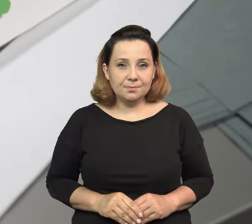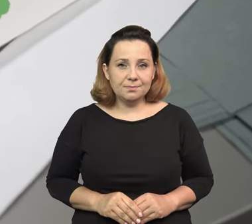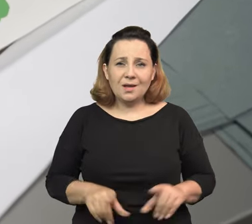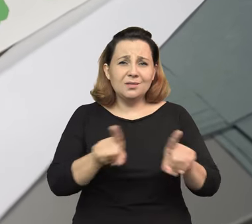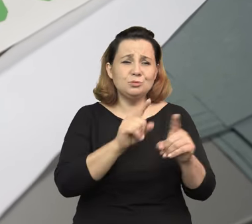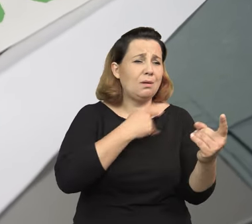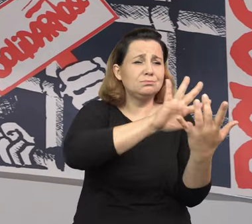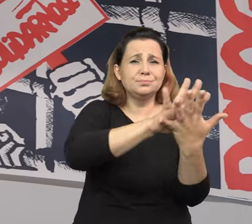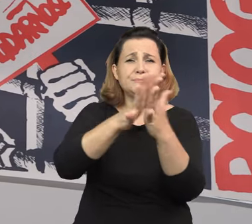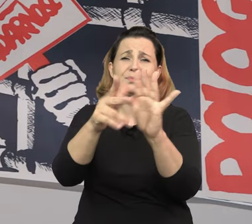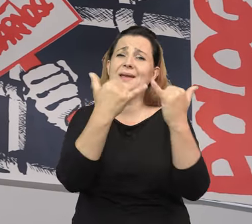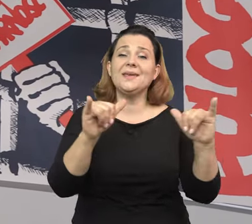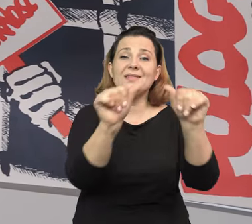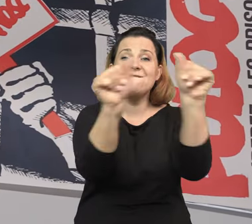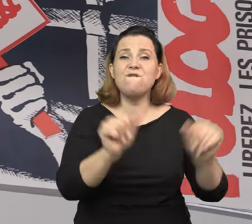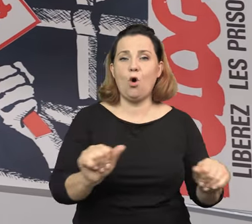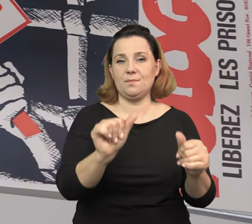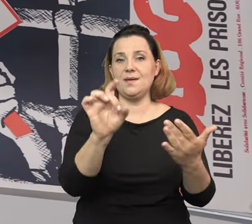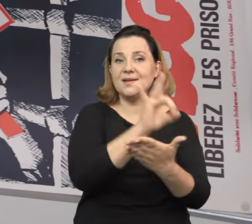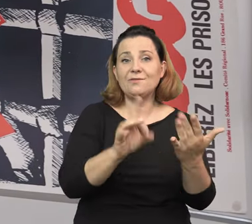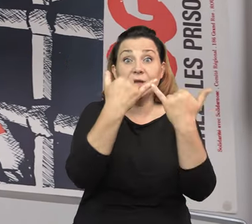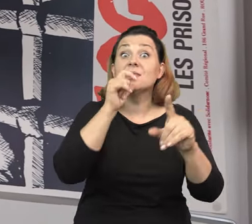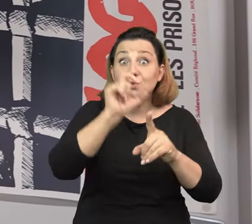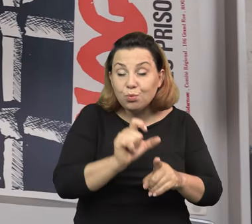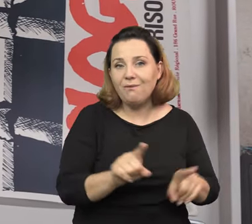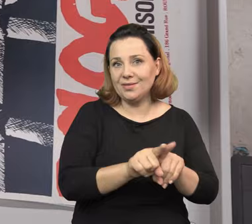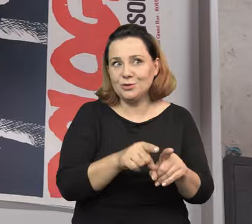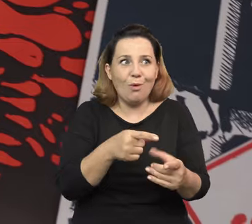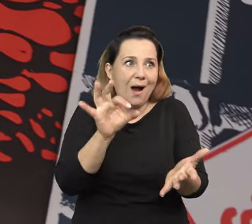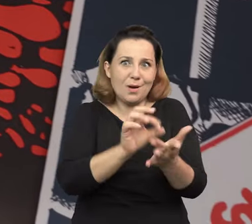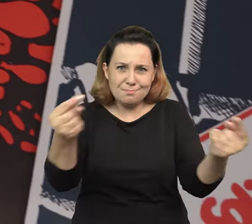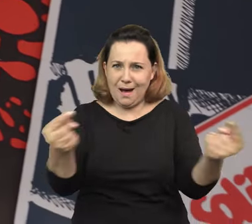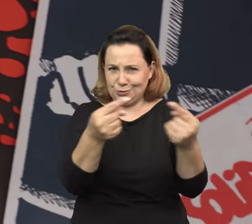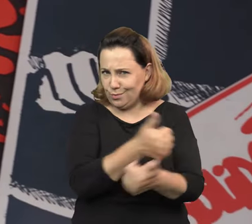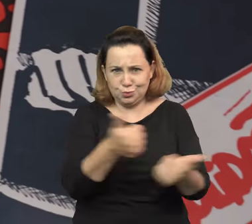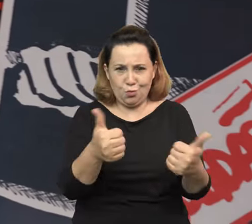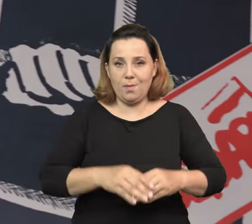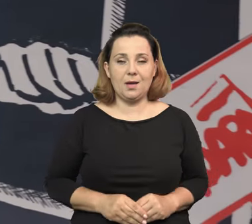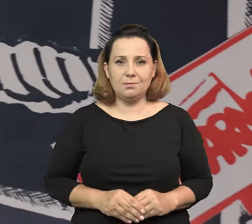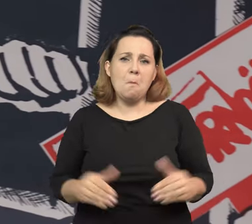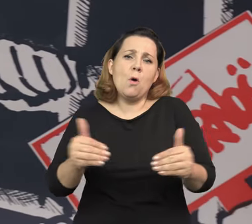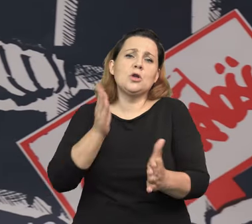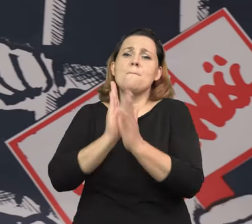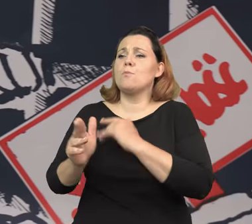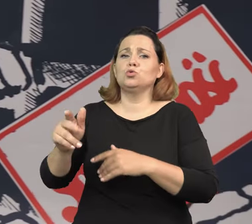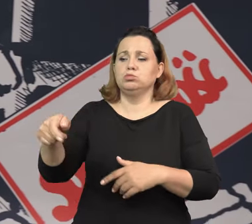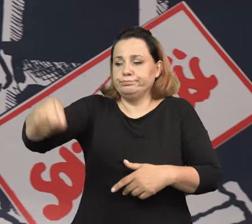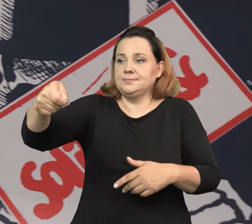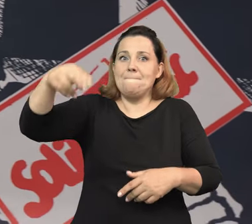przetwarzana na różne inne formy graficzne, na inne słowa. Ponieważ się do tego świetnie nadawała, można by ją, że tak powiem, maznąć pędzlem i